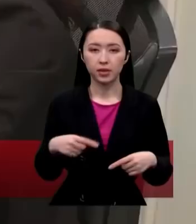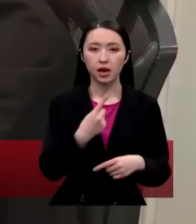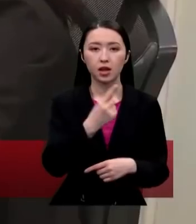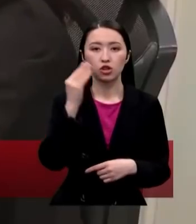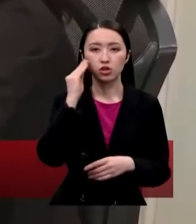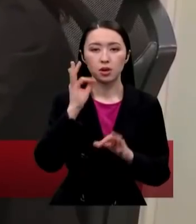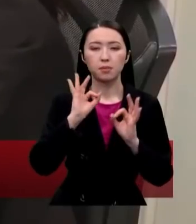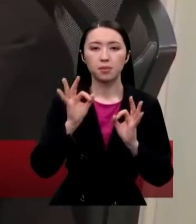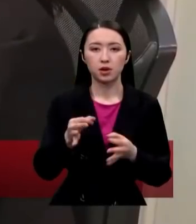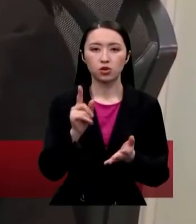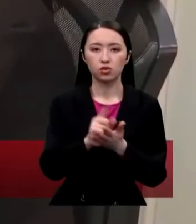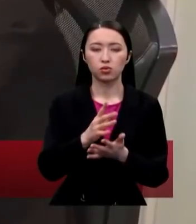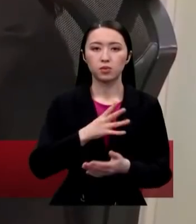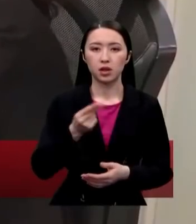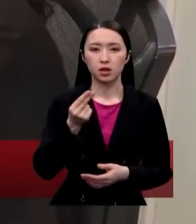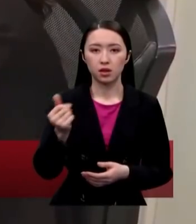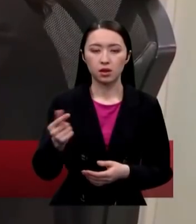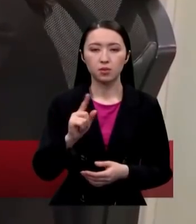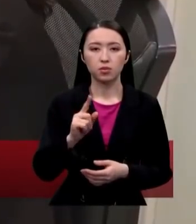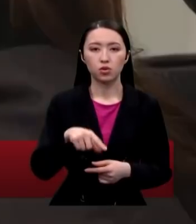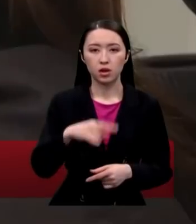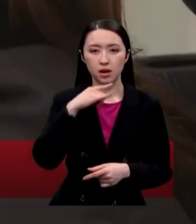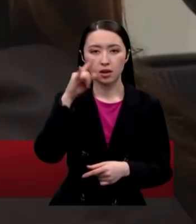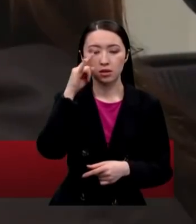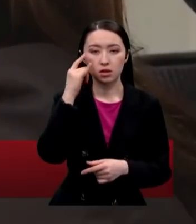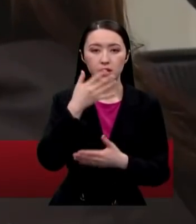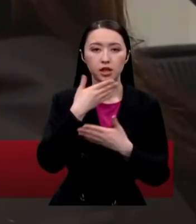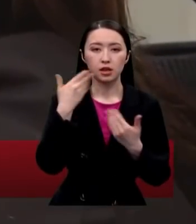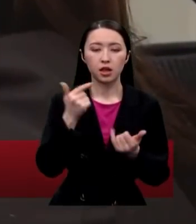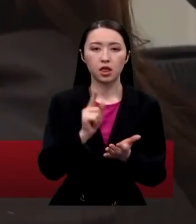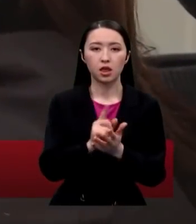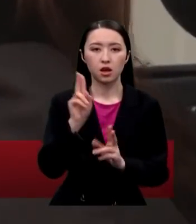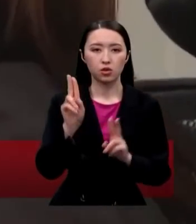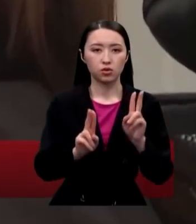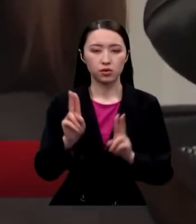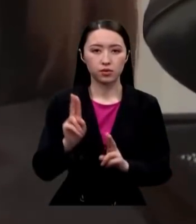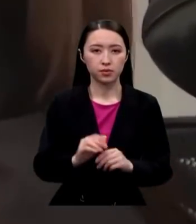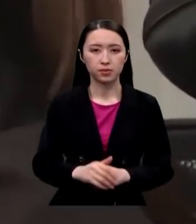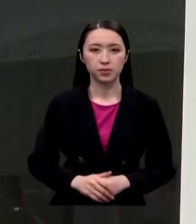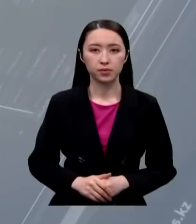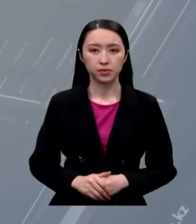правильным внедрение такого налога, поскольку в Казахстане отсутствует налоговая дисциплина.